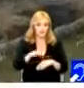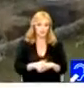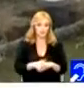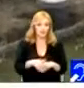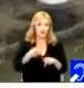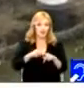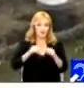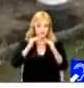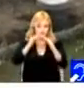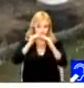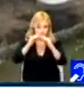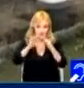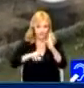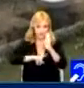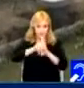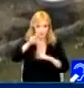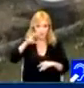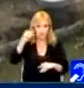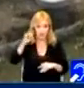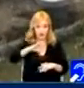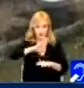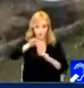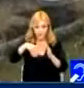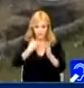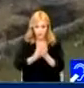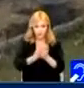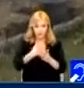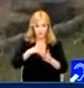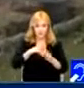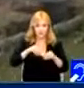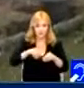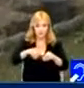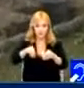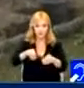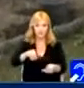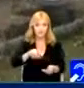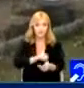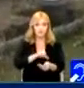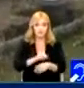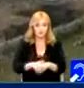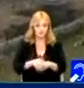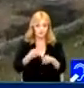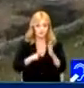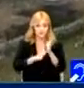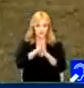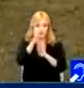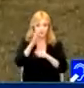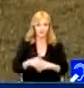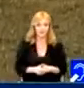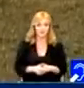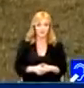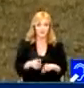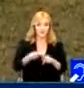Aceste 3 sere au fost construite la începutul lunii mai, iar de atunci aici a fost cultivată cea mai mare plantație de cannabis din județul Iași.